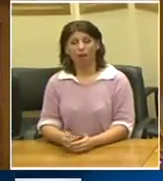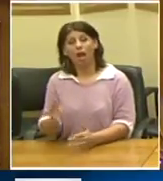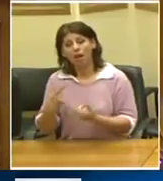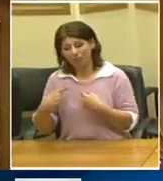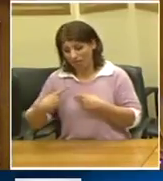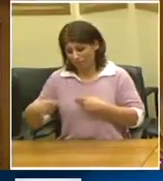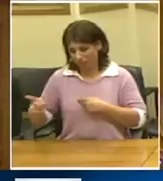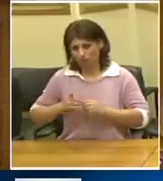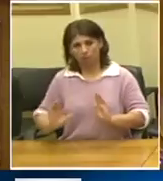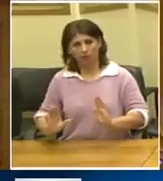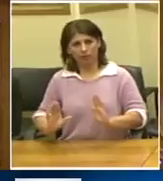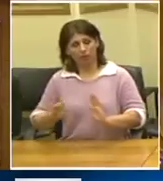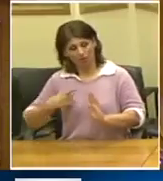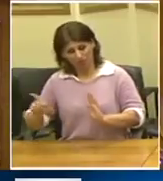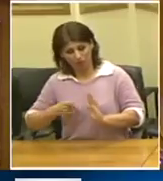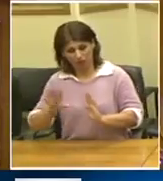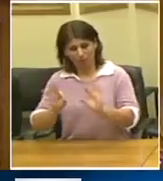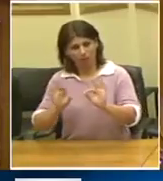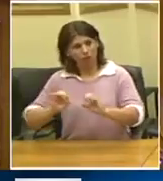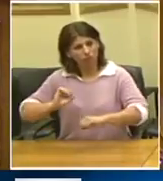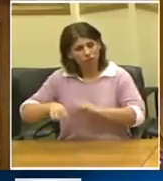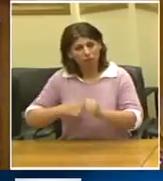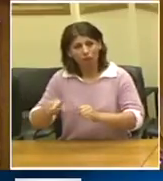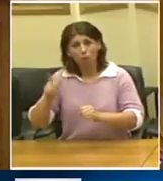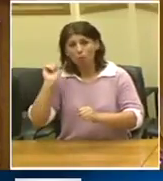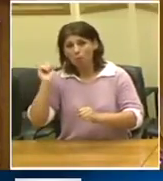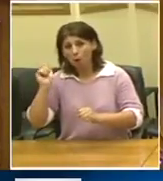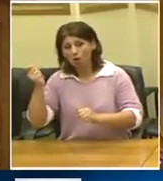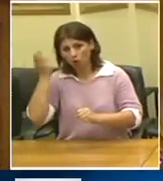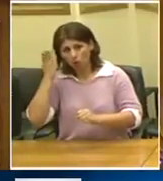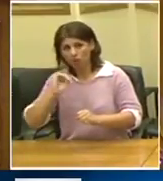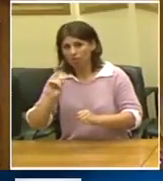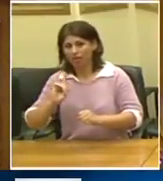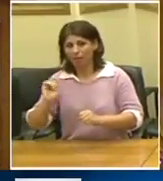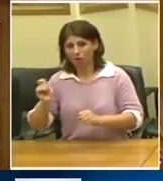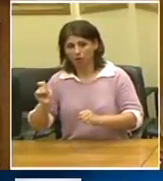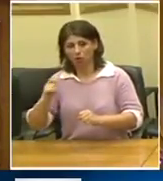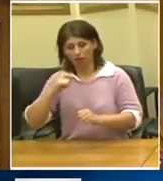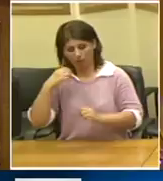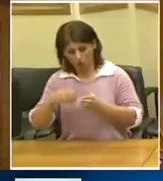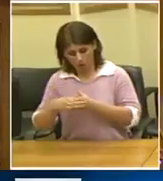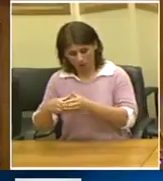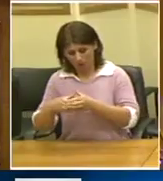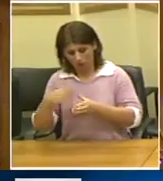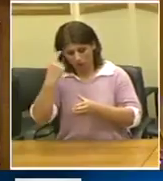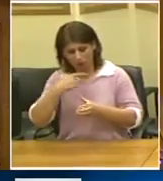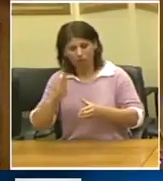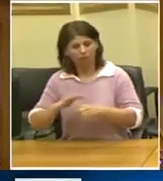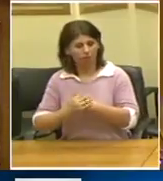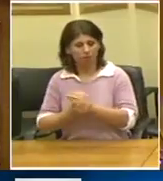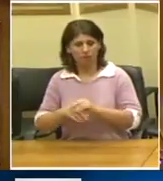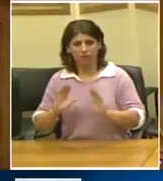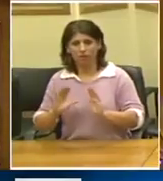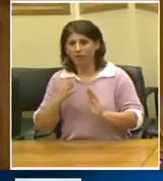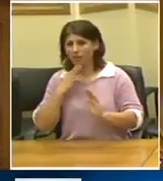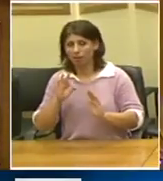κάνουμε διαφορετικές επιλογές και τολμάμε. Αυτό που λέγεται πολιτικό κόστος, αλλά δεν είναι πολιτικό, είναι κομματικό και προσωπικό, δεν μας αφορά. Και βλέπετε, δεν είμαστε